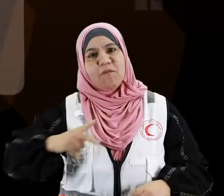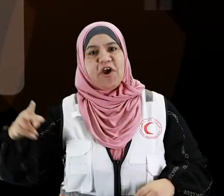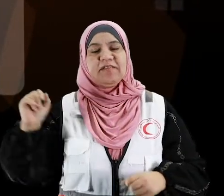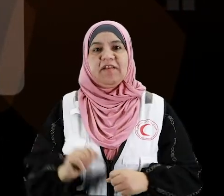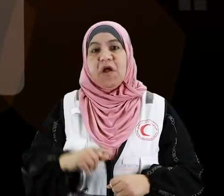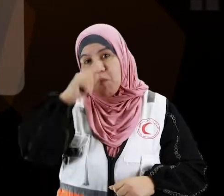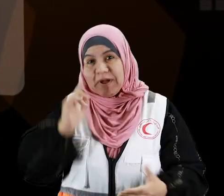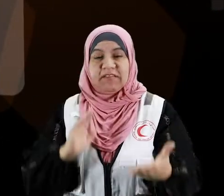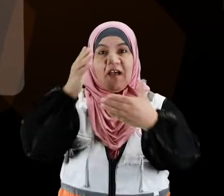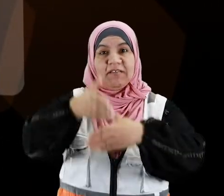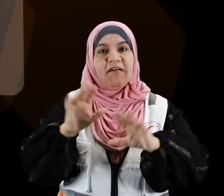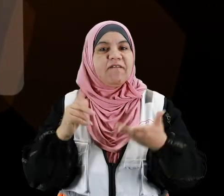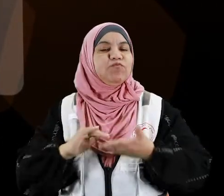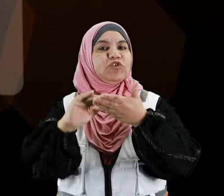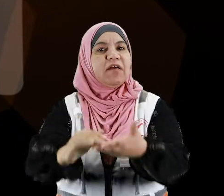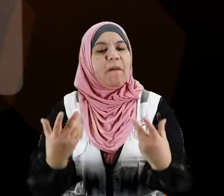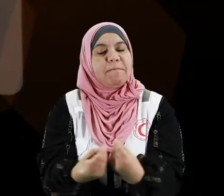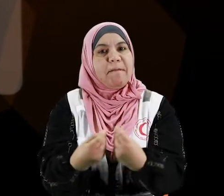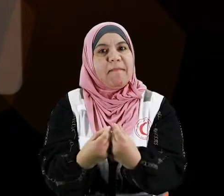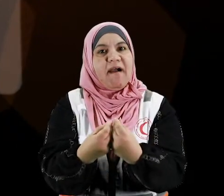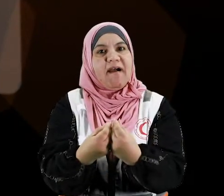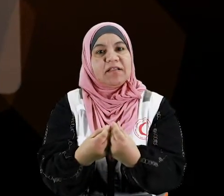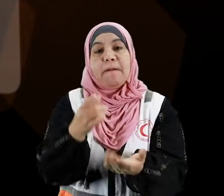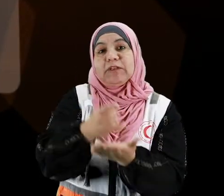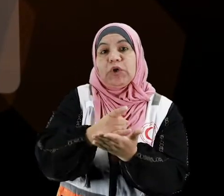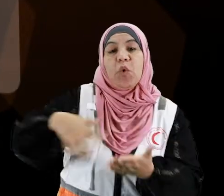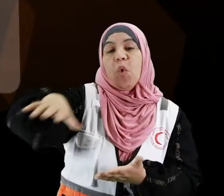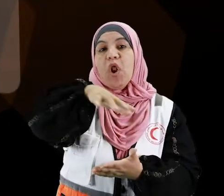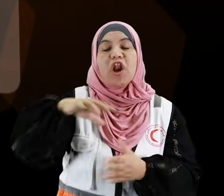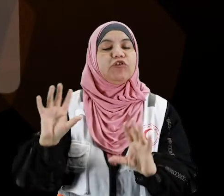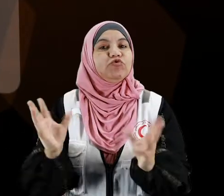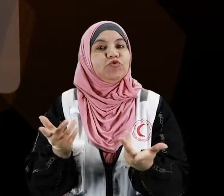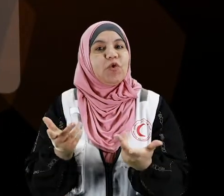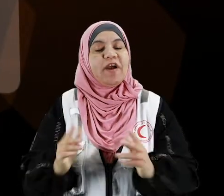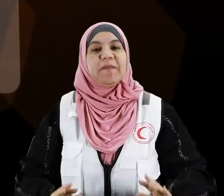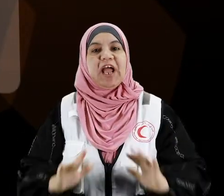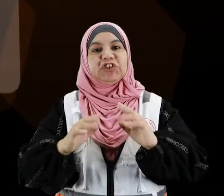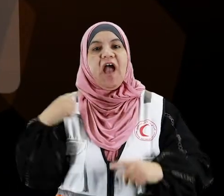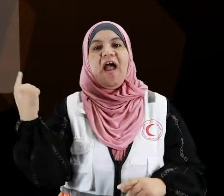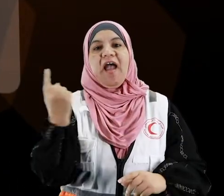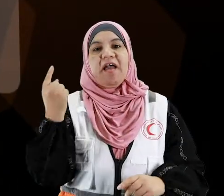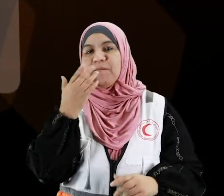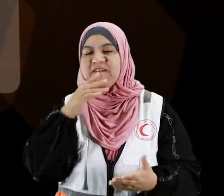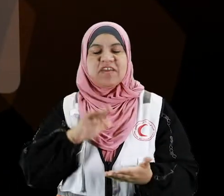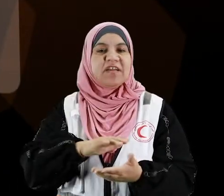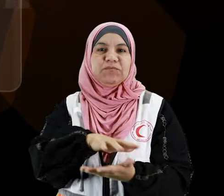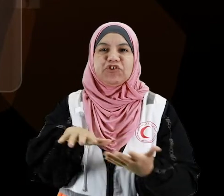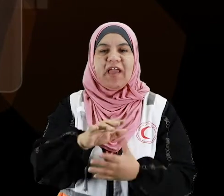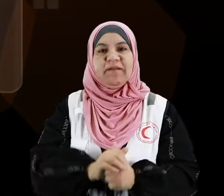عديدة ممكن نتخطاها بأن نساعد بعضنا البعض، إن مسؤوليتنا جميعاً بأن نعيش بعالم ما في